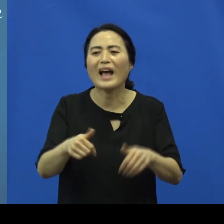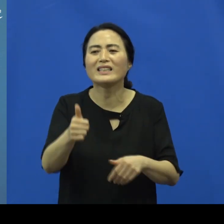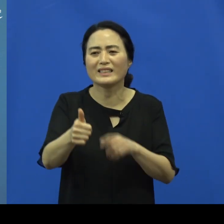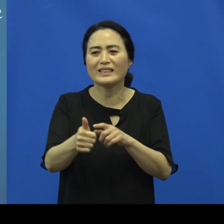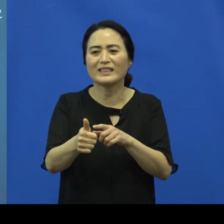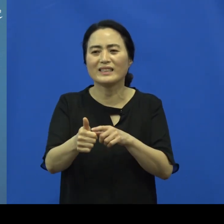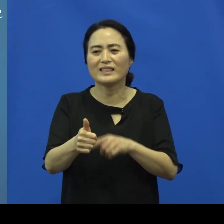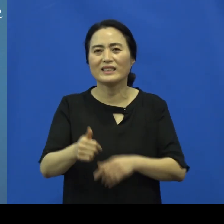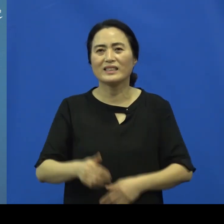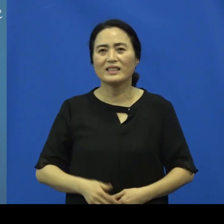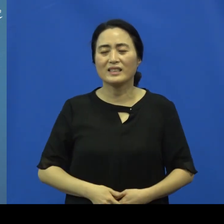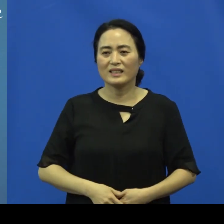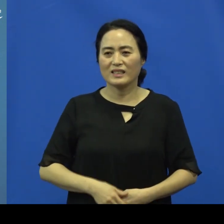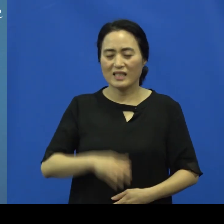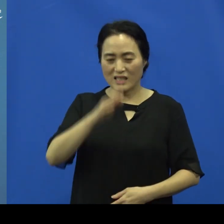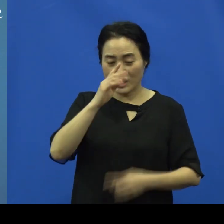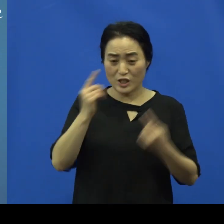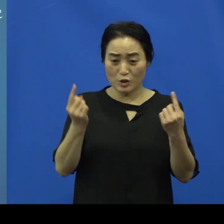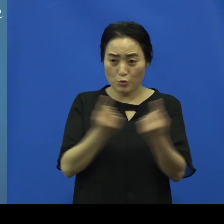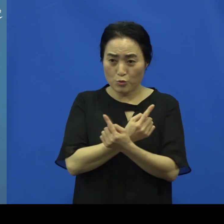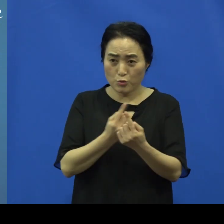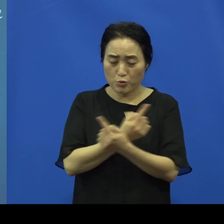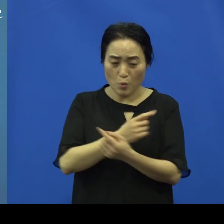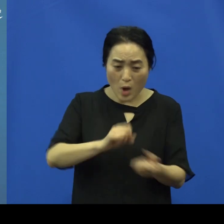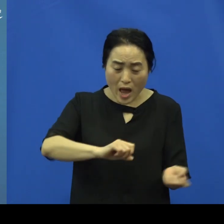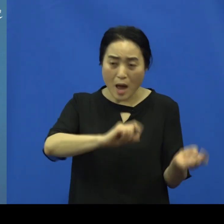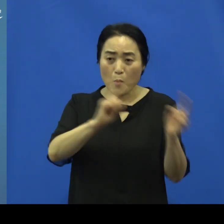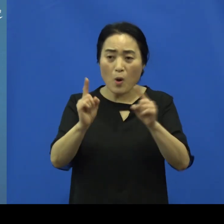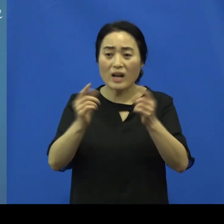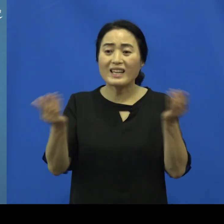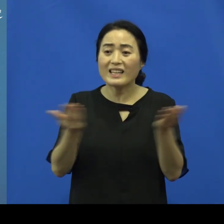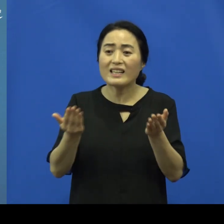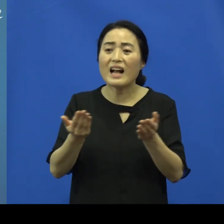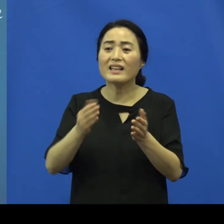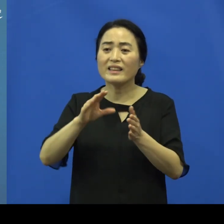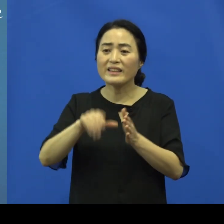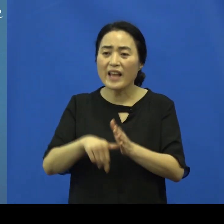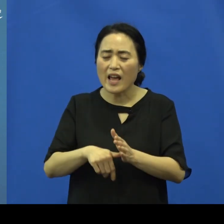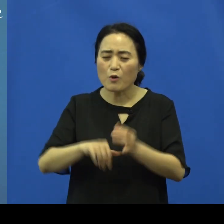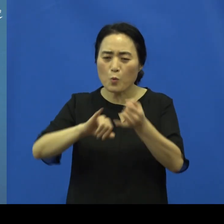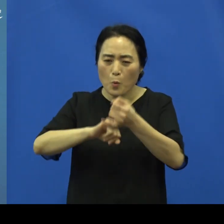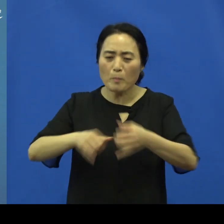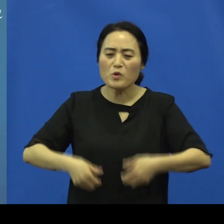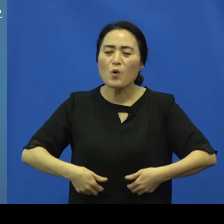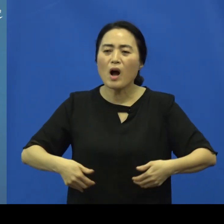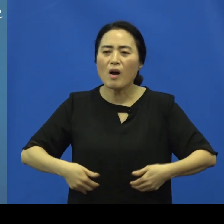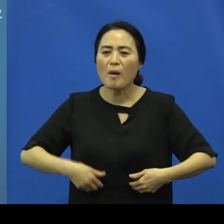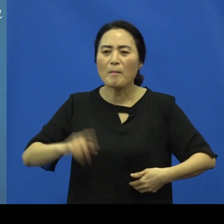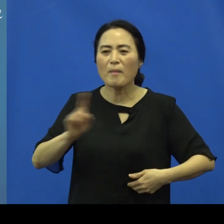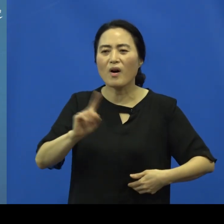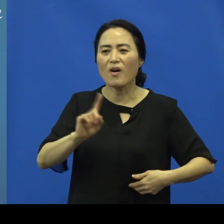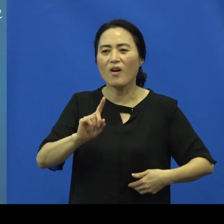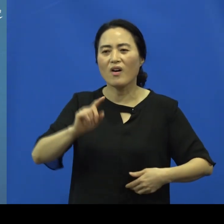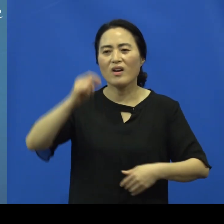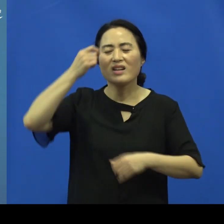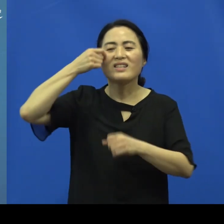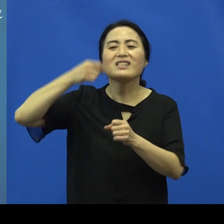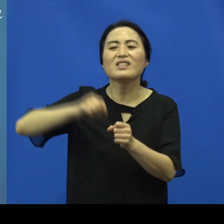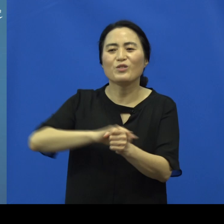여러분, 이 치유와 회복의 사역의 핵심 중에 하나가 뭐냐면 이 긍휼이라는 마음입니다. 지금